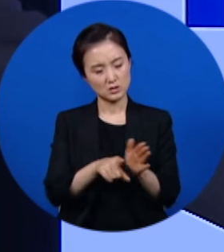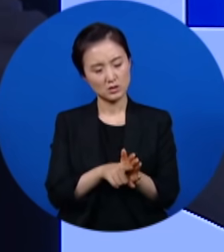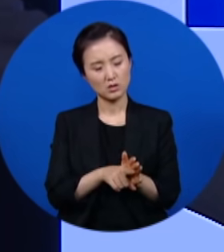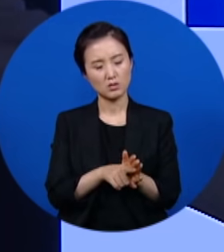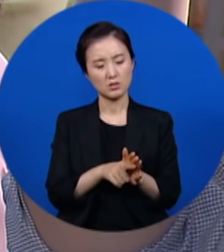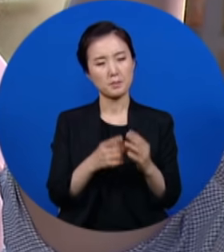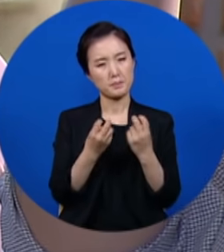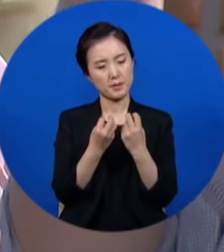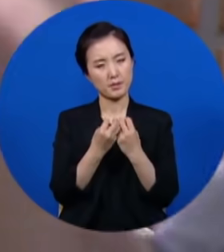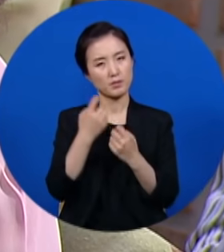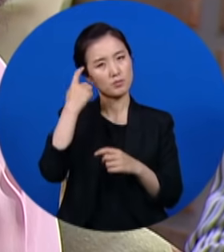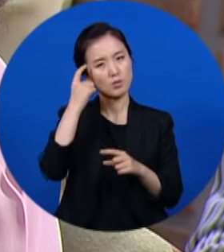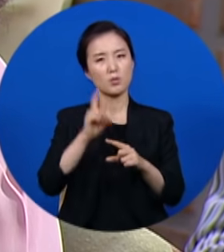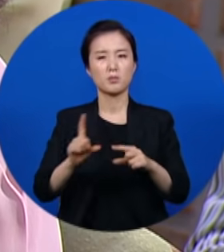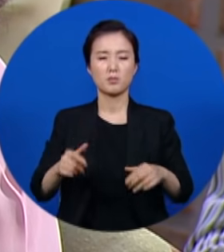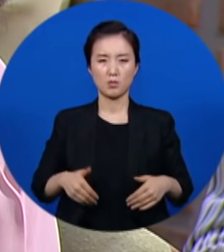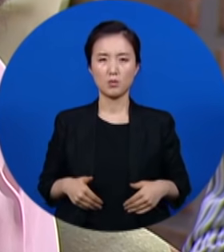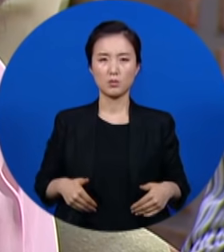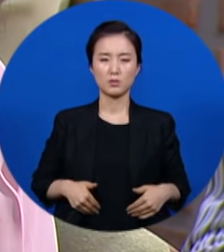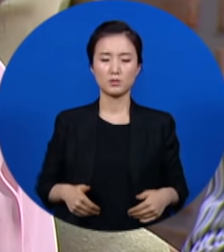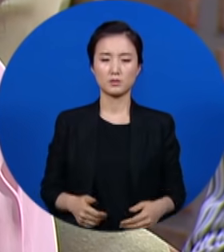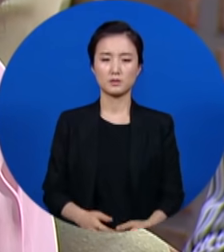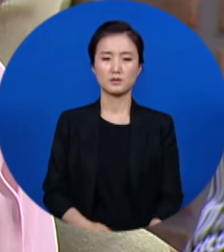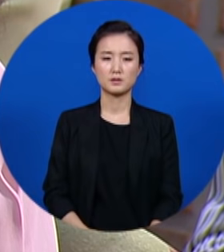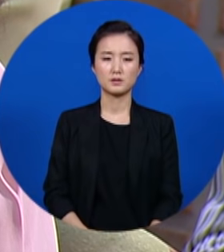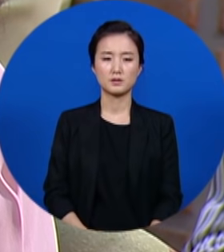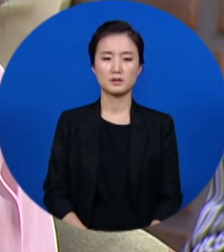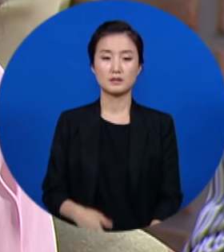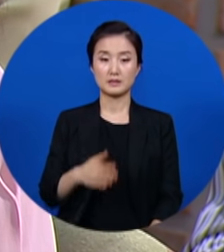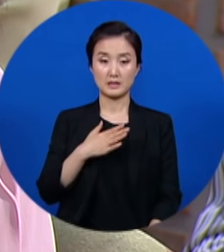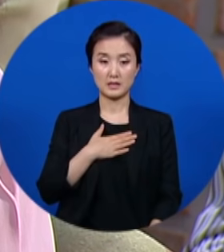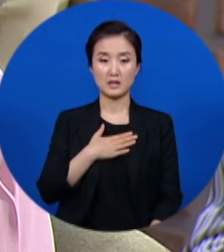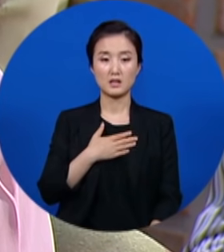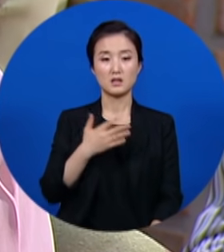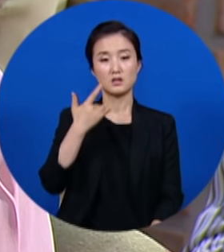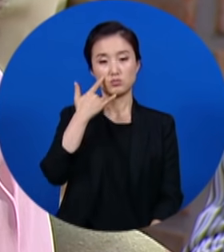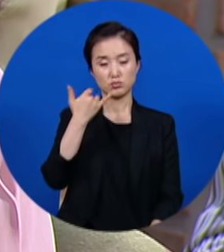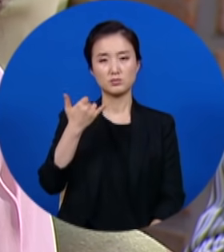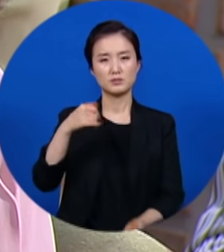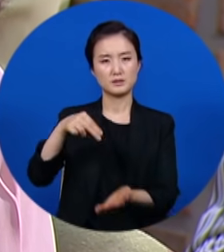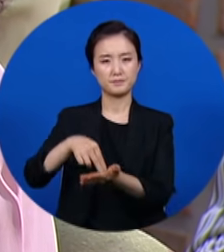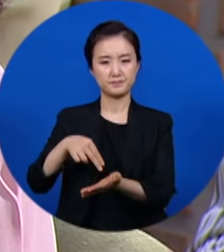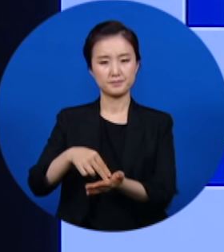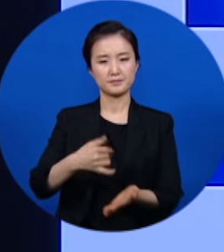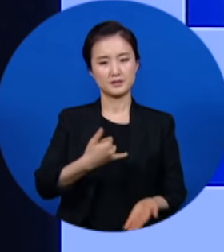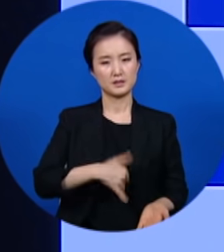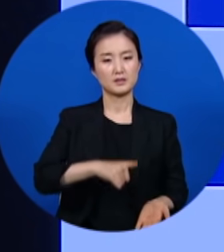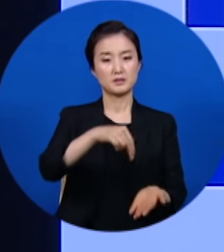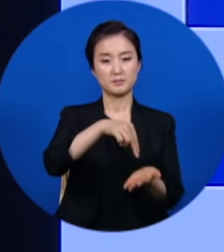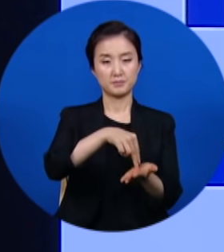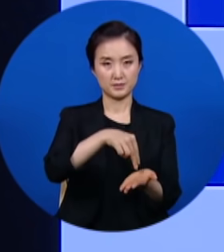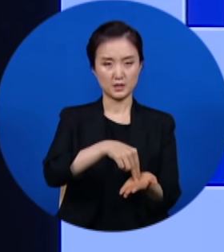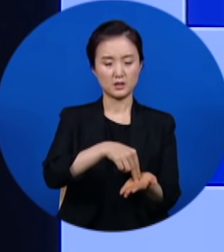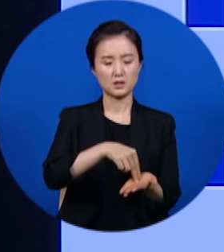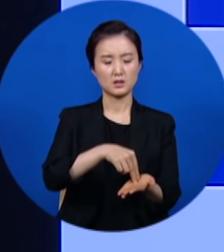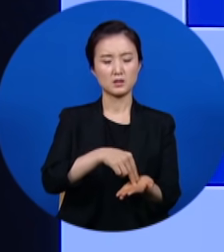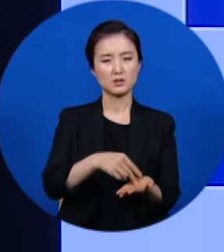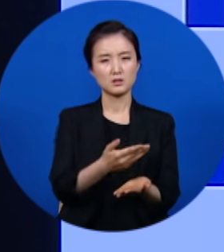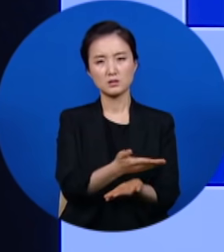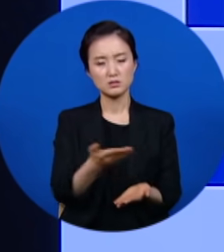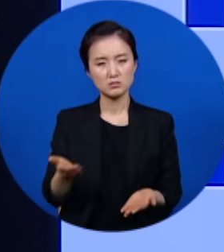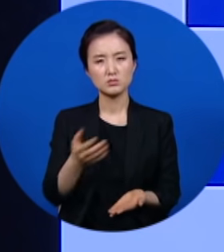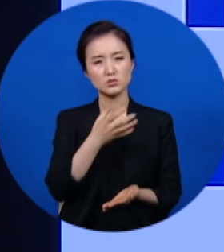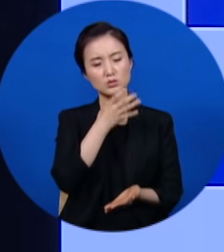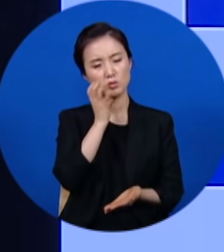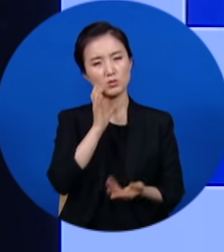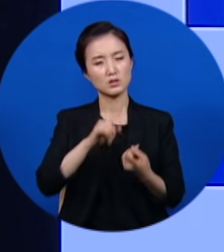아닙니다 제가 지금 에 부모님의 입장에서 자녀분의 입장에서 어떻게 도우 문제를 생각해야 되는가 이런 얘기를